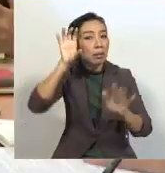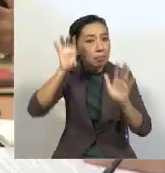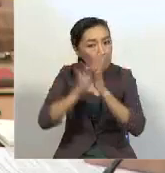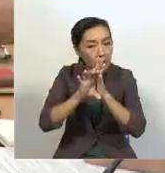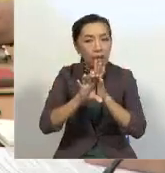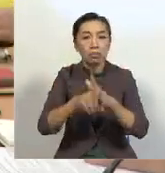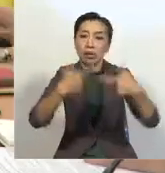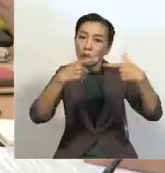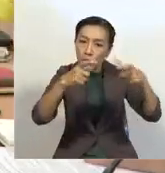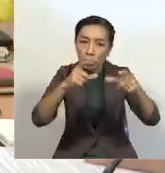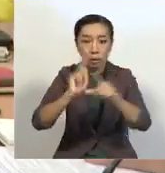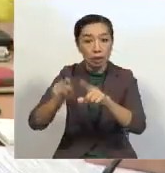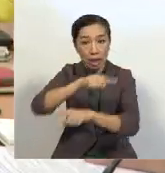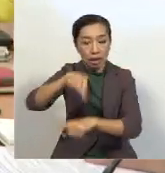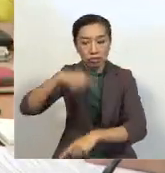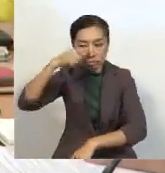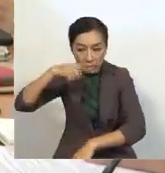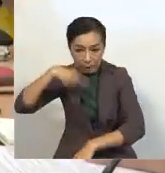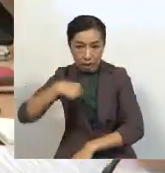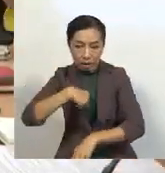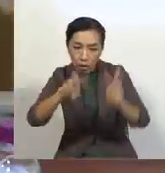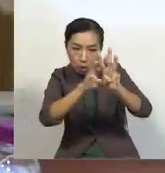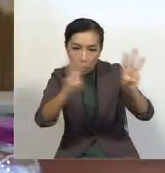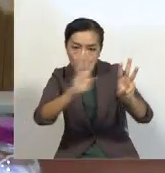คนไทยนั้นได้เข้าถึงข่าวสารข้อมูล